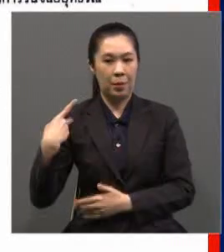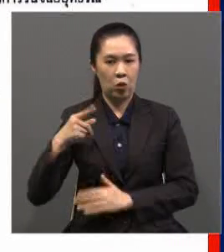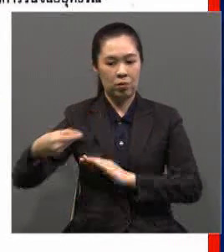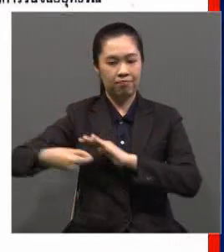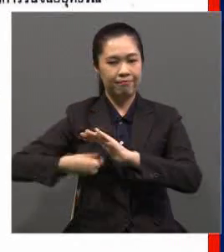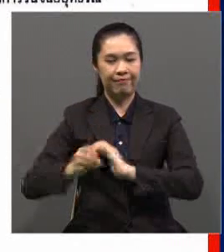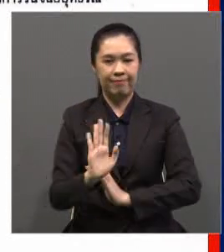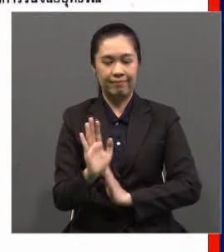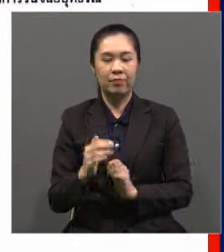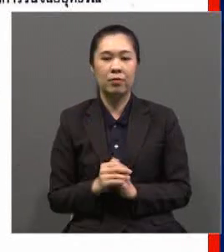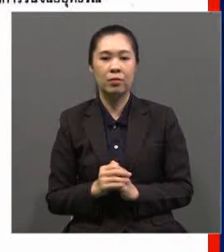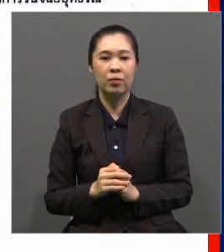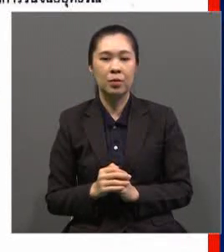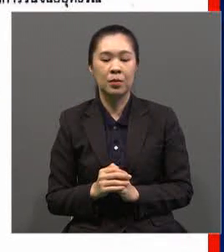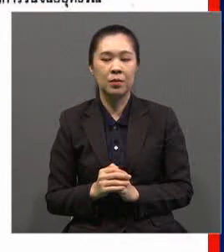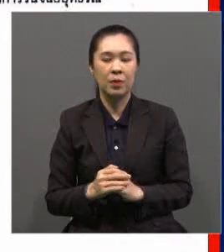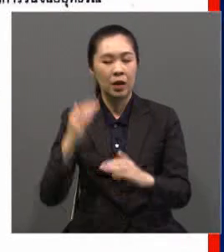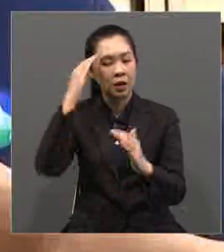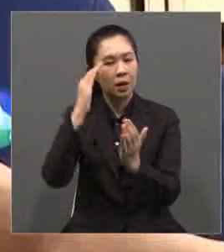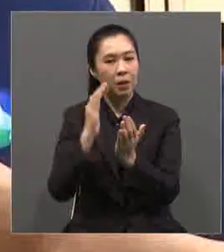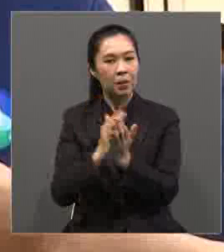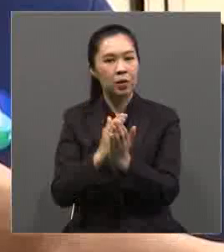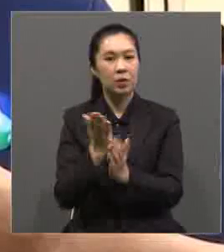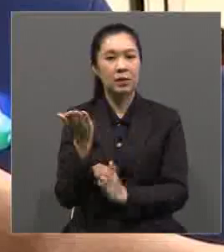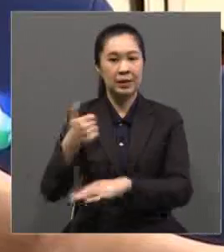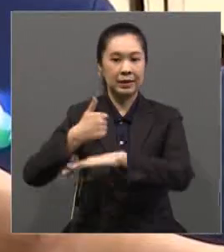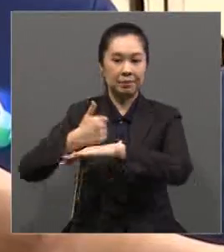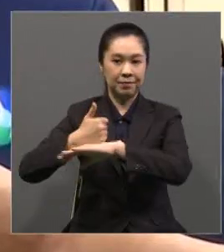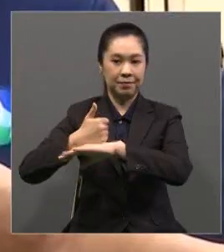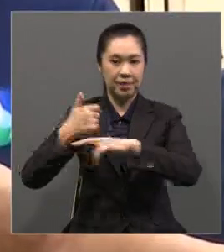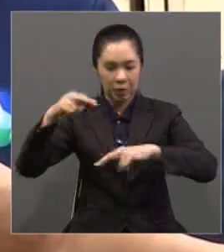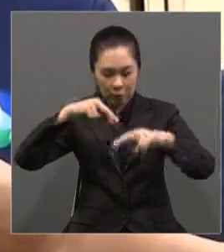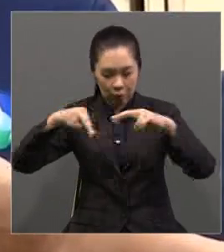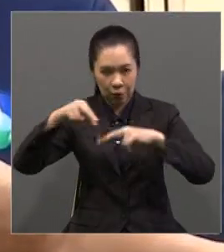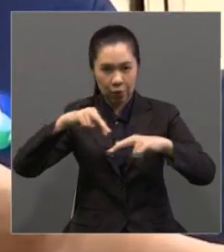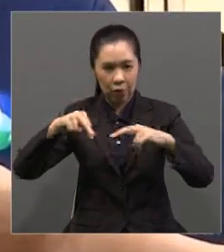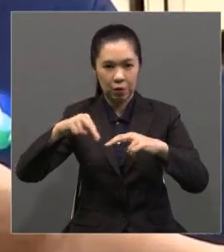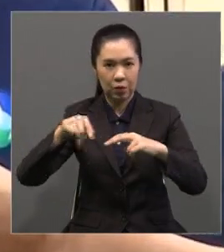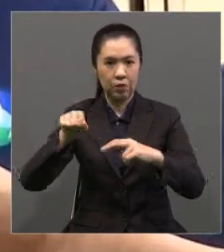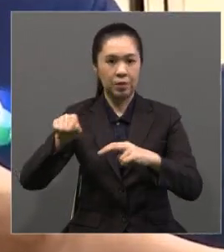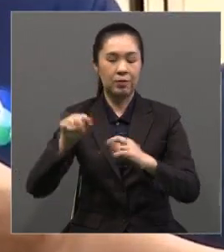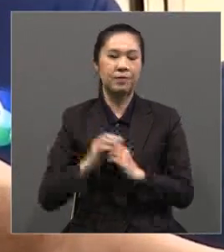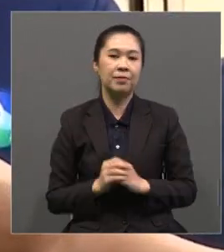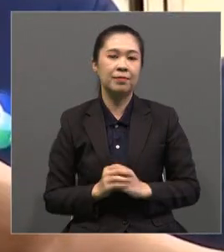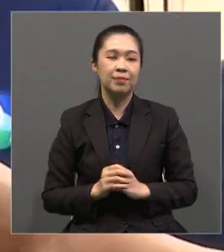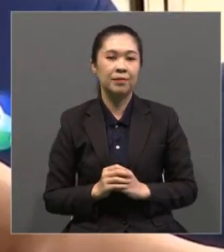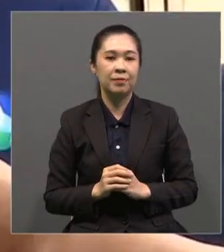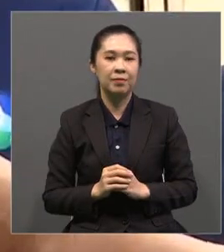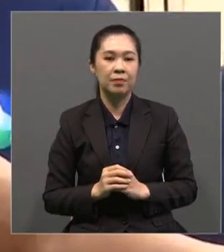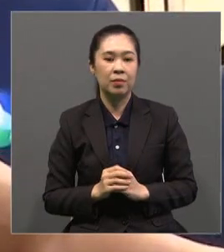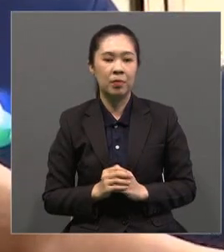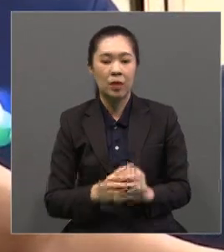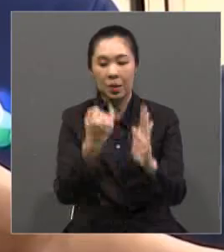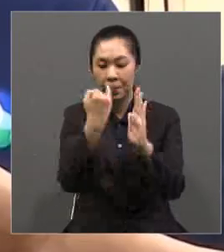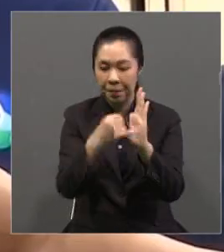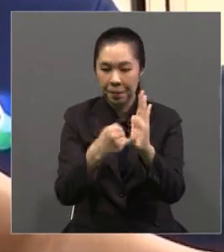ชน์ค่ะ ซึ่งพลตำรวจตรีธีรเดชธรรมสุธีผู้บังคับการสืบสวนสอบสวนกองบัญชาการตำรวจนครบาลบอกว่าข้อหา